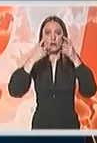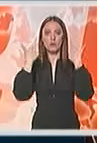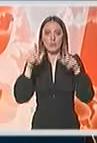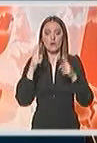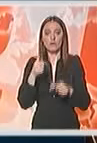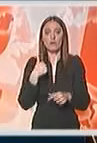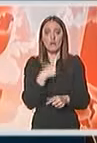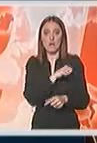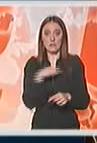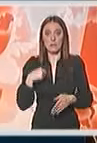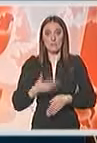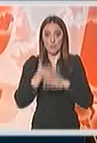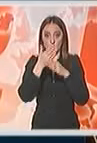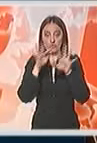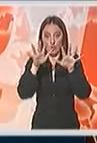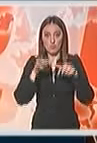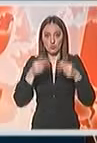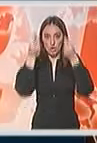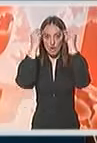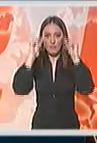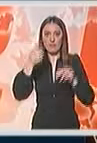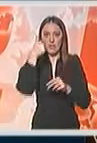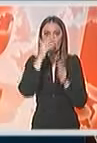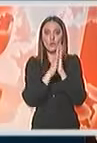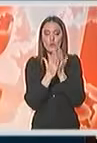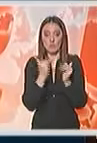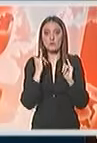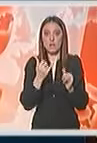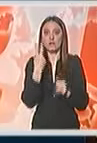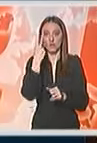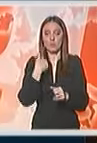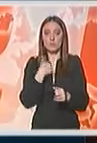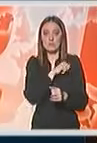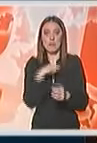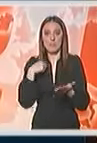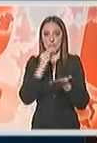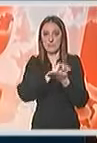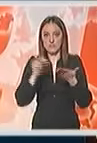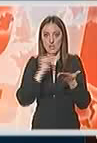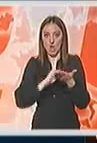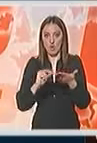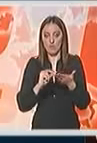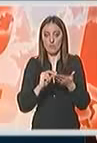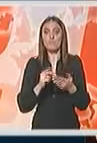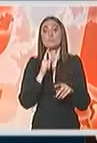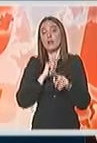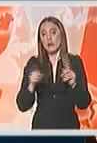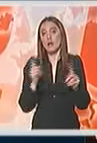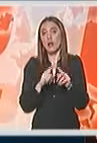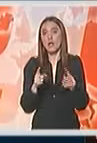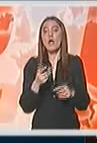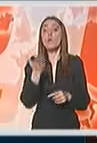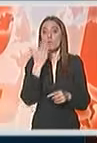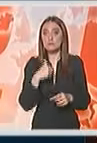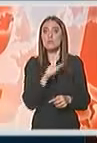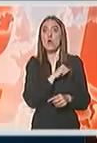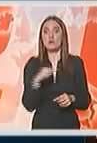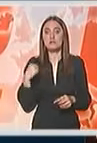Ja sam pomoću kompjutera objavio jednu knjigu i sad drugu sam napisao. Dakle, uspeo